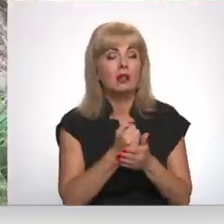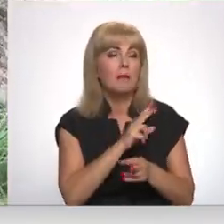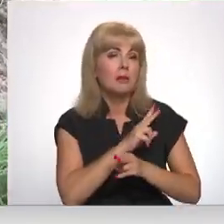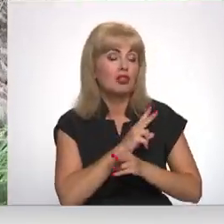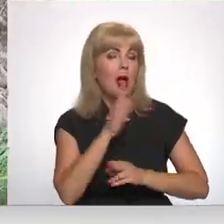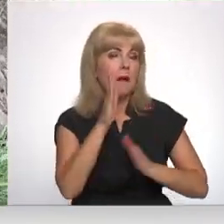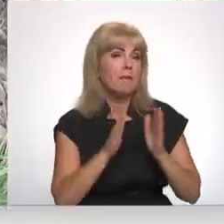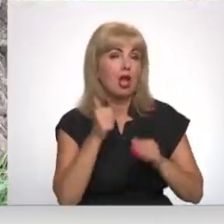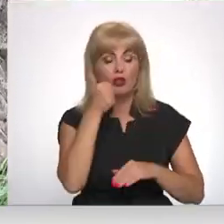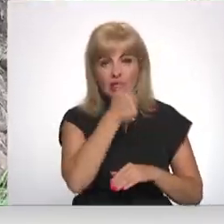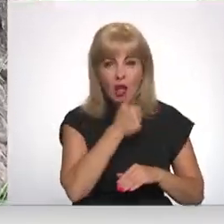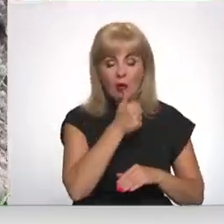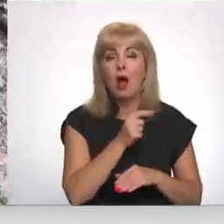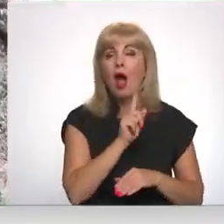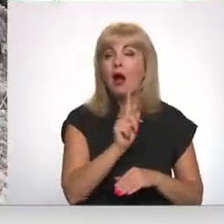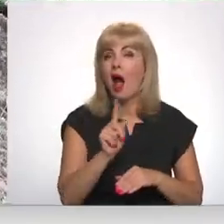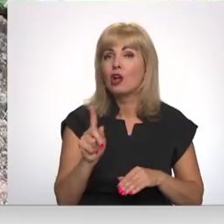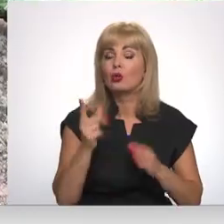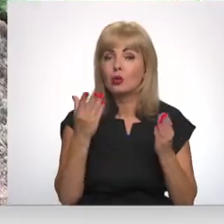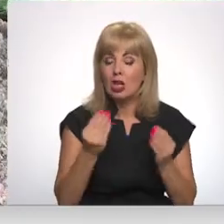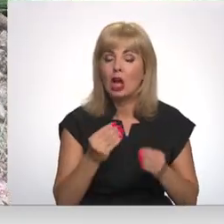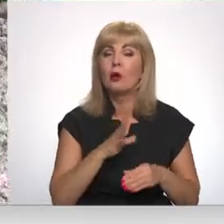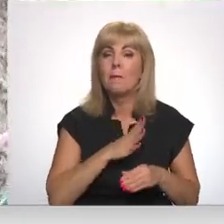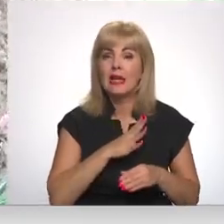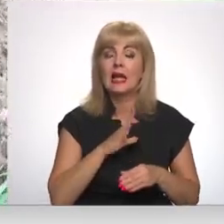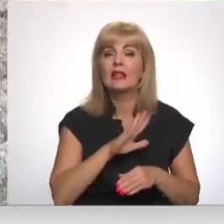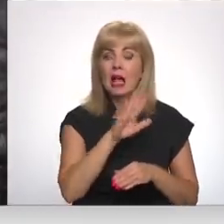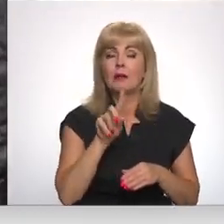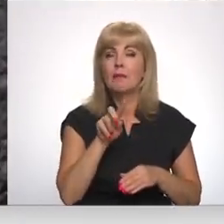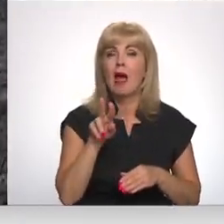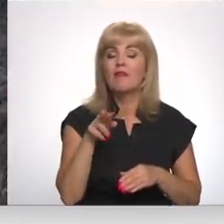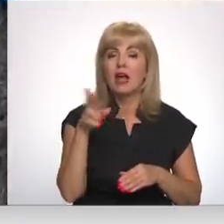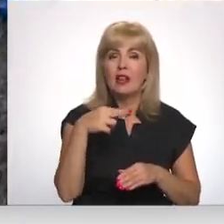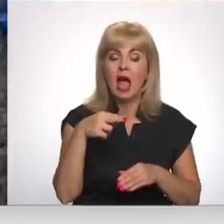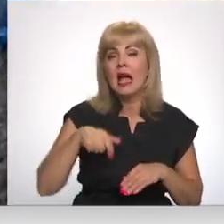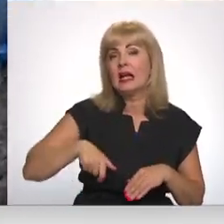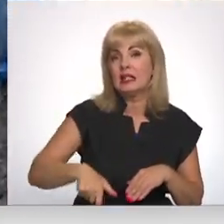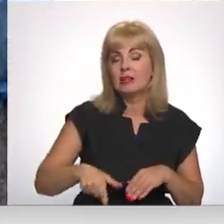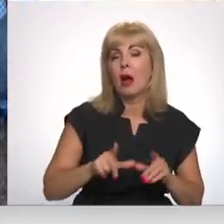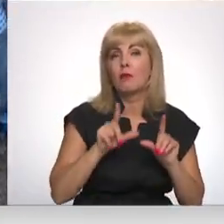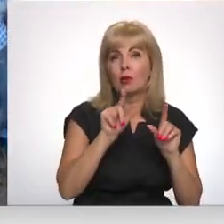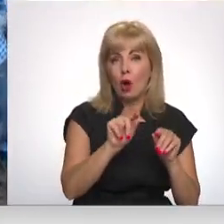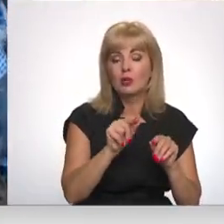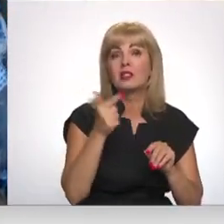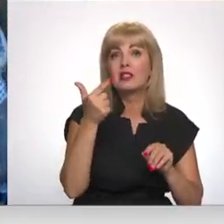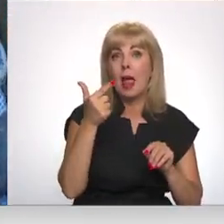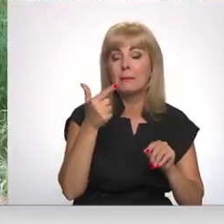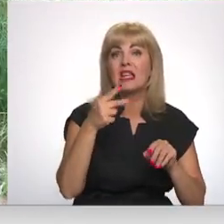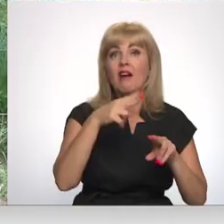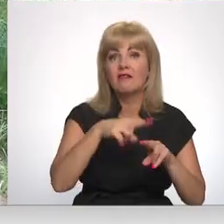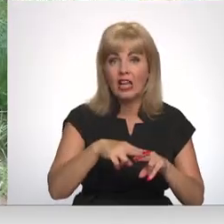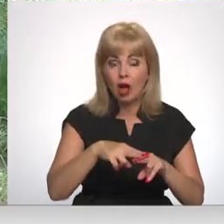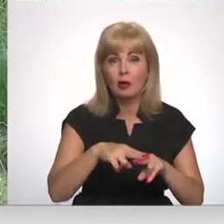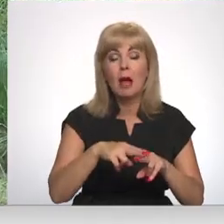meža cūkām esot katru dienu. Ir bijušas dienas, kad PVD veterinārie inspektori brauc pat uz 7 vietām, lai